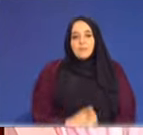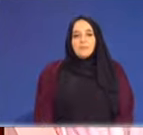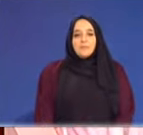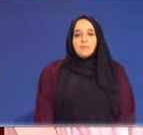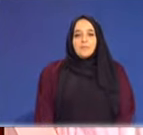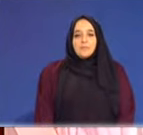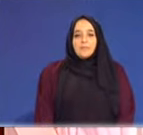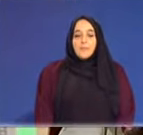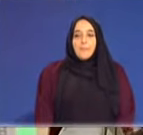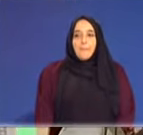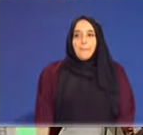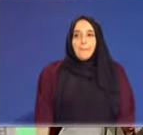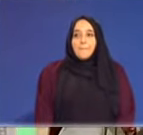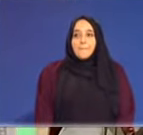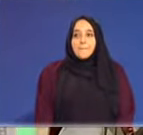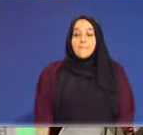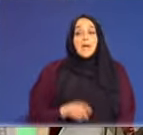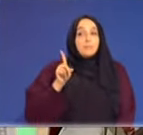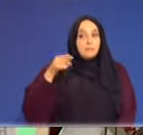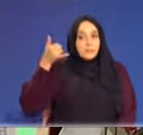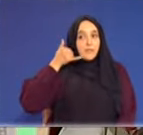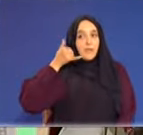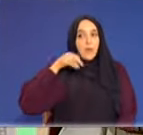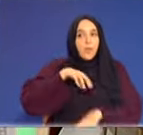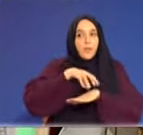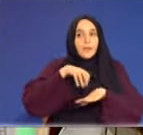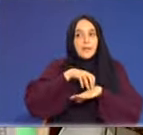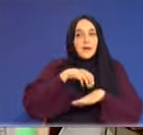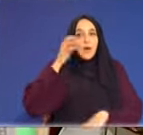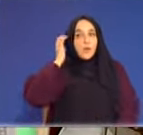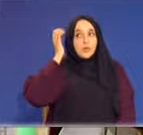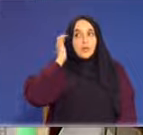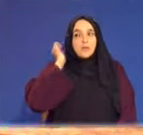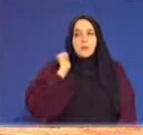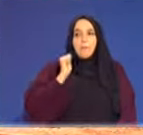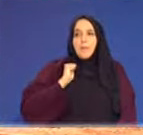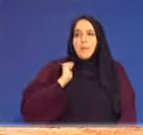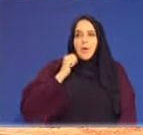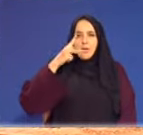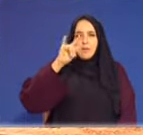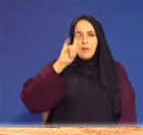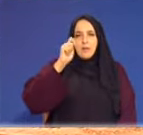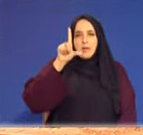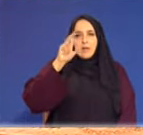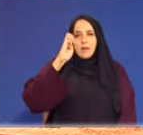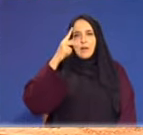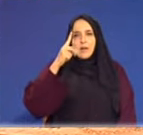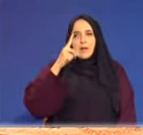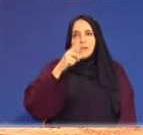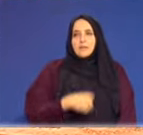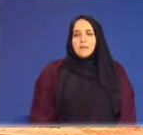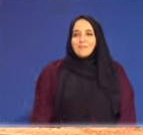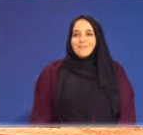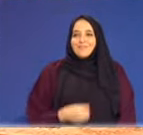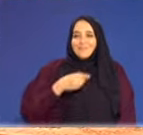دكتور. نأخذ اتصال من ولاية قسنطينة، يقول سعيد أم خالد. السلام عليكم أم خالد. السلام ورحمة